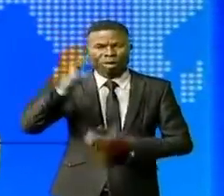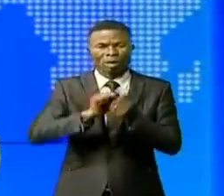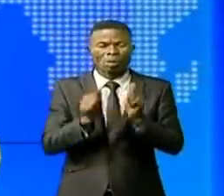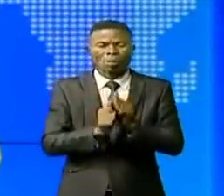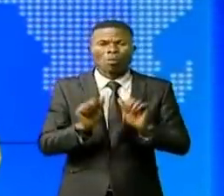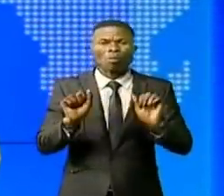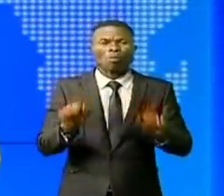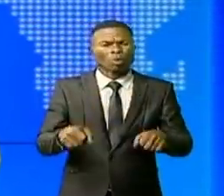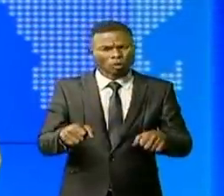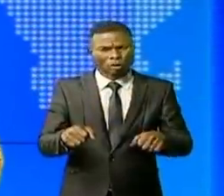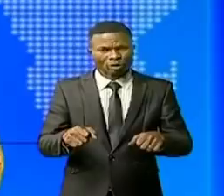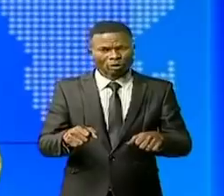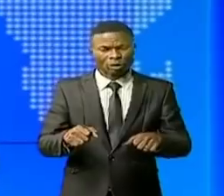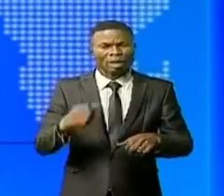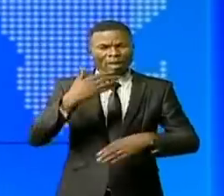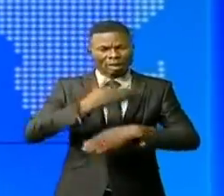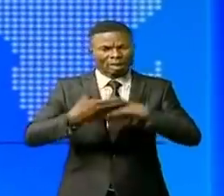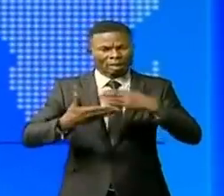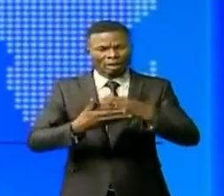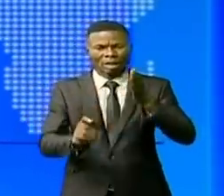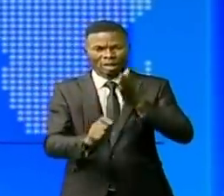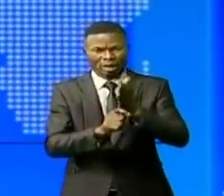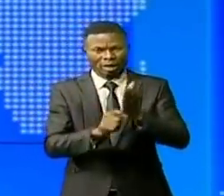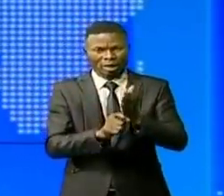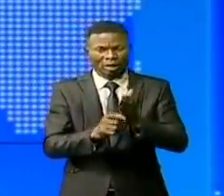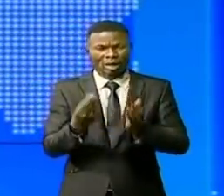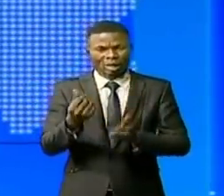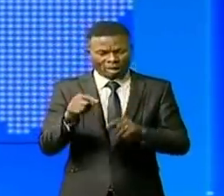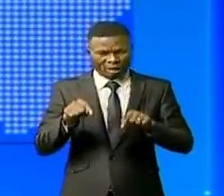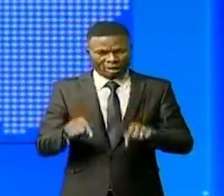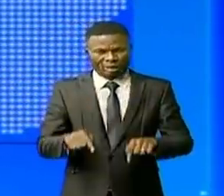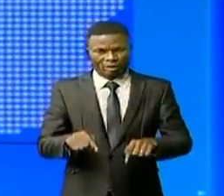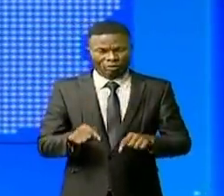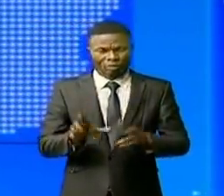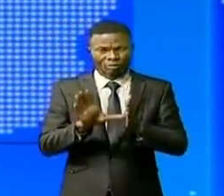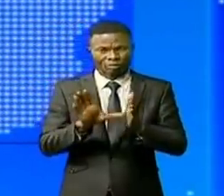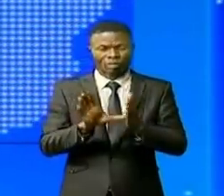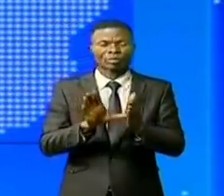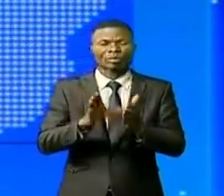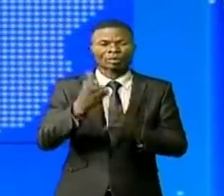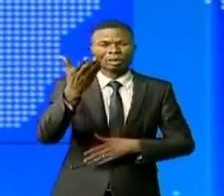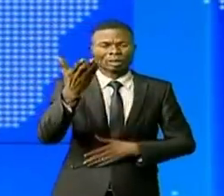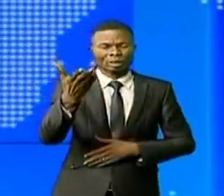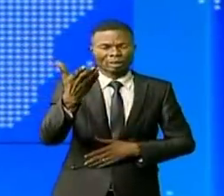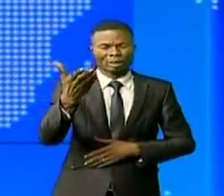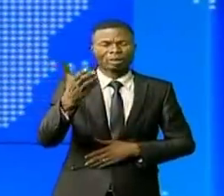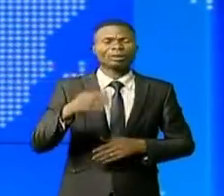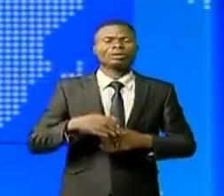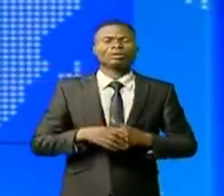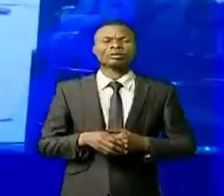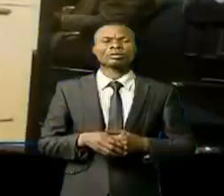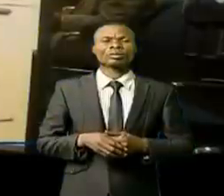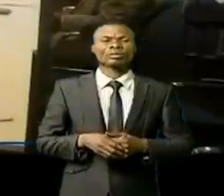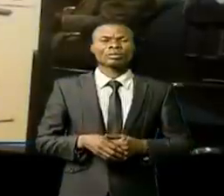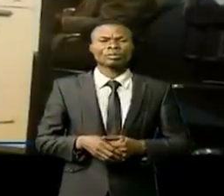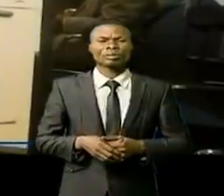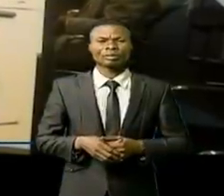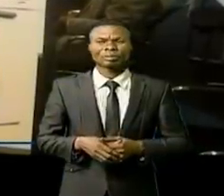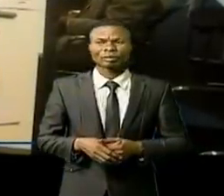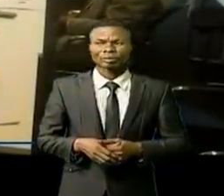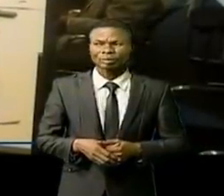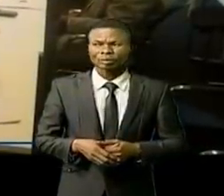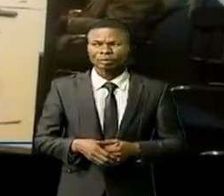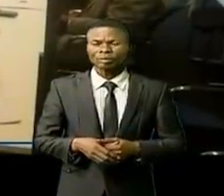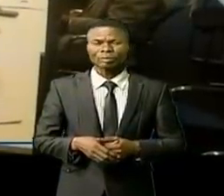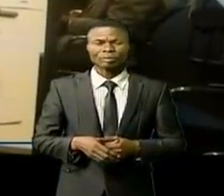possibilité d'un montage technique et financier. Des explications avec Marika Longuiguizia. Bientôt, la